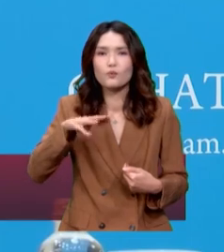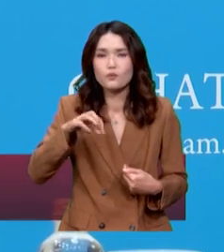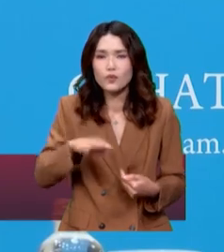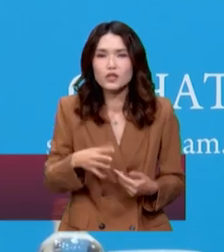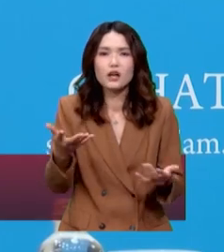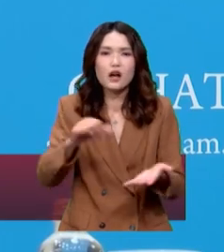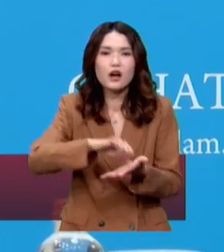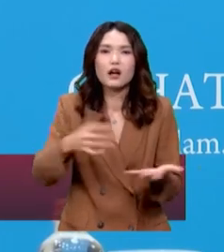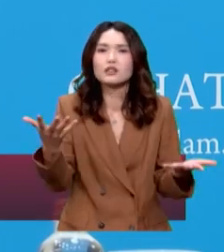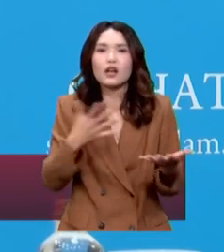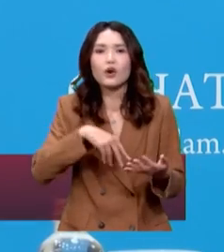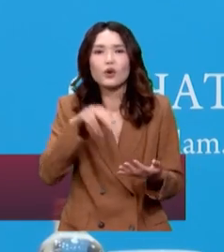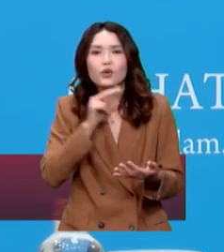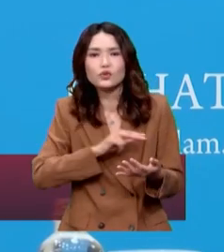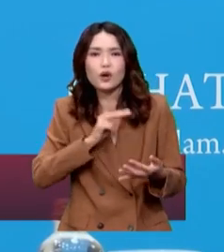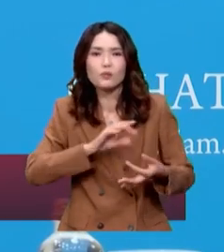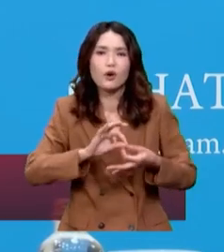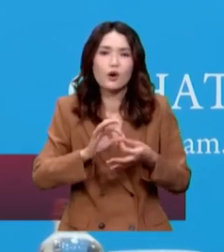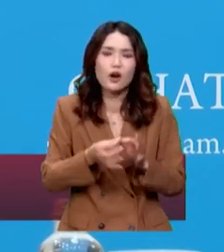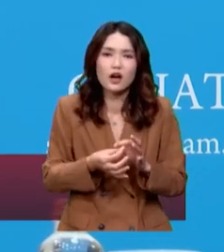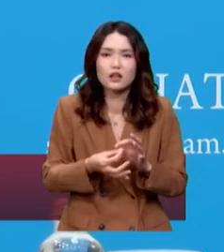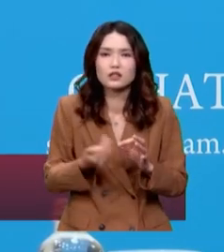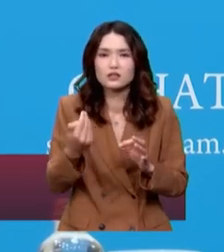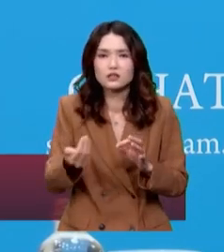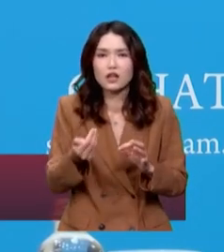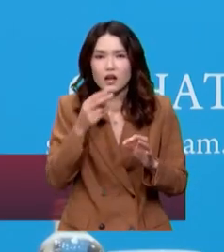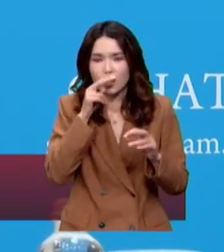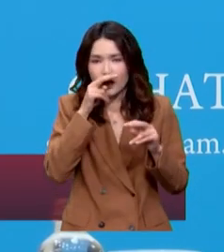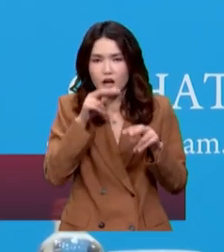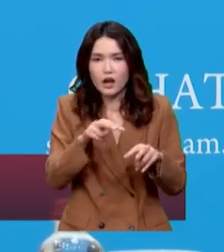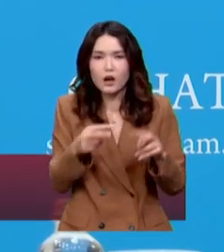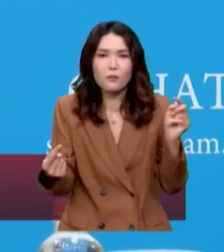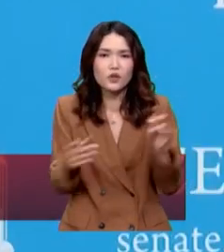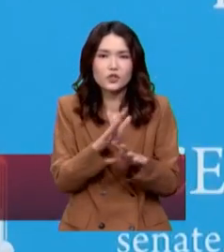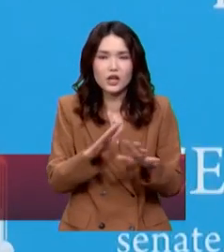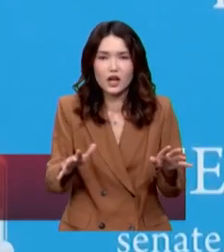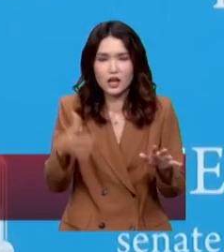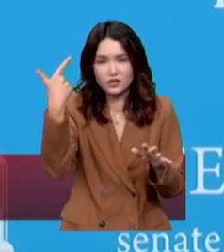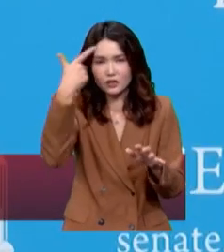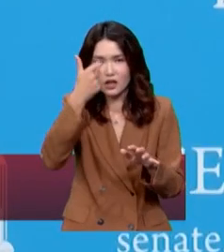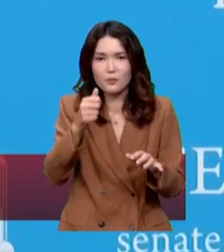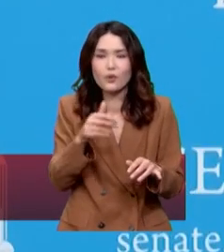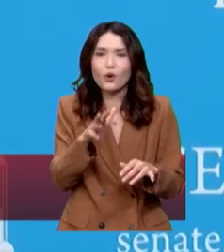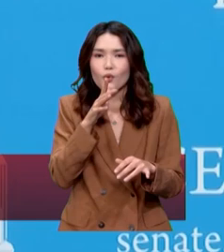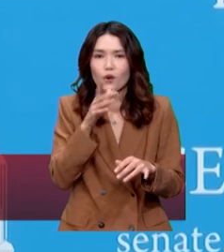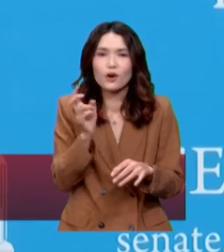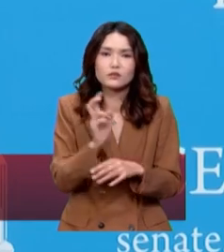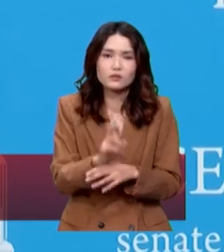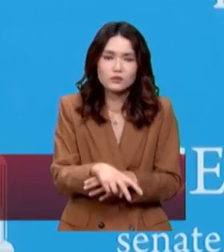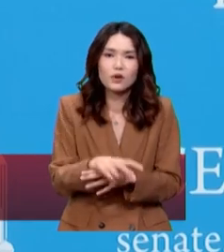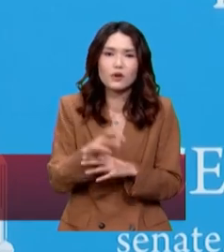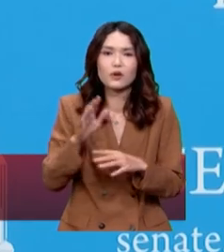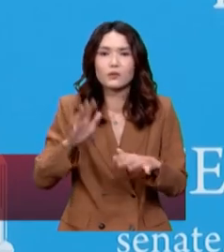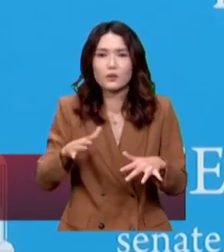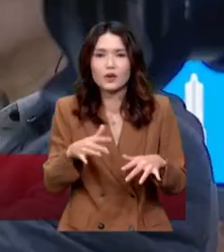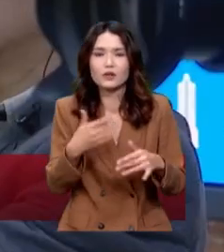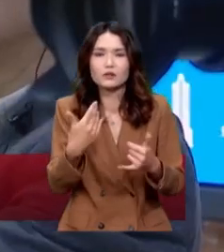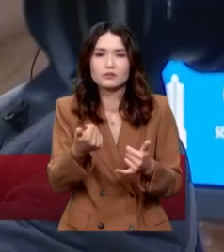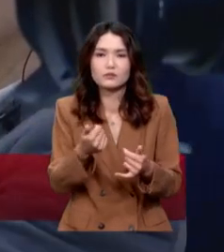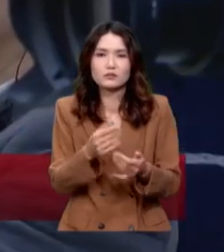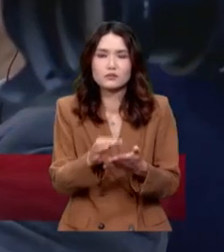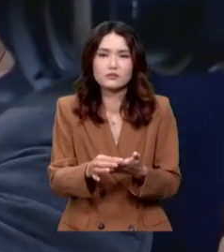қандай жұмыс атқарылып жатқандығы, ол жалпы таралуға жатпайтын мағлұмат. Уақыты келеді, міндетті түрде сіз мағлұмат алатын